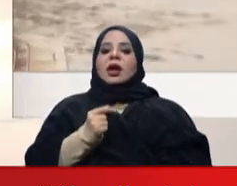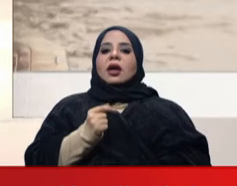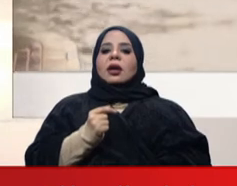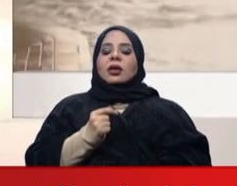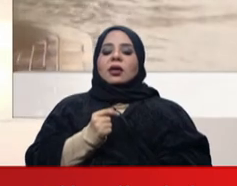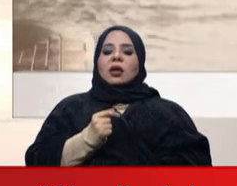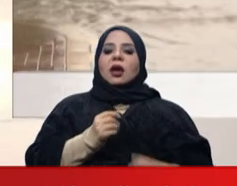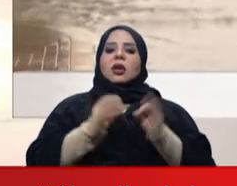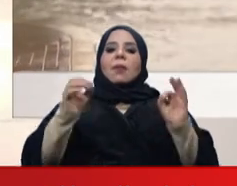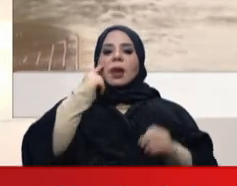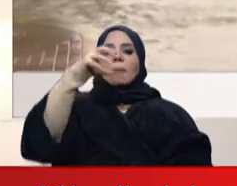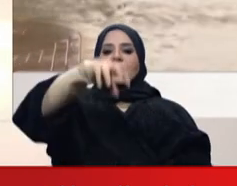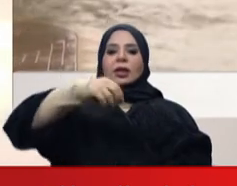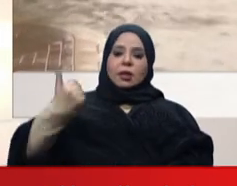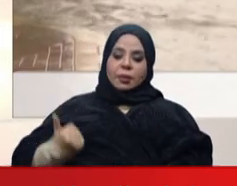كافة محافظات المملكة.